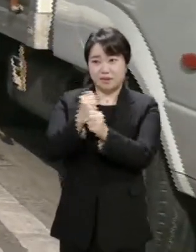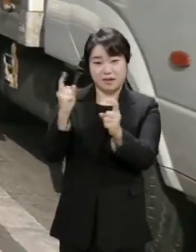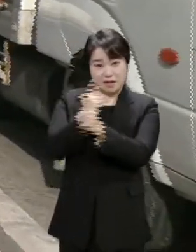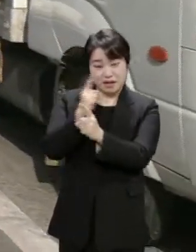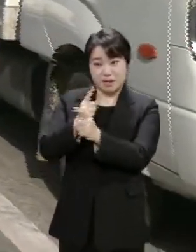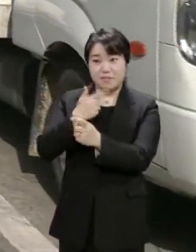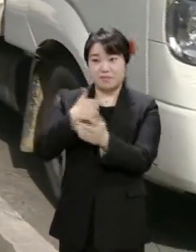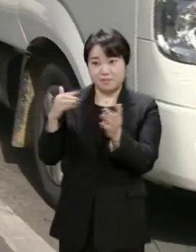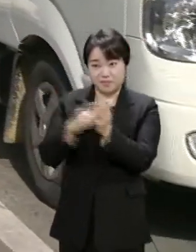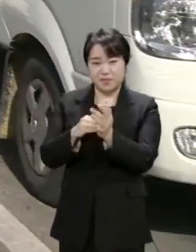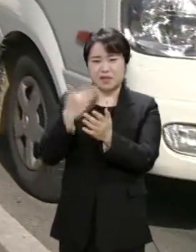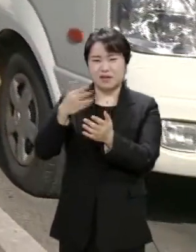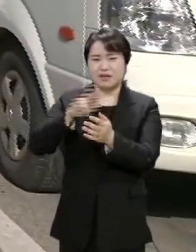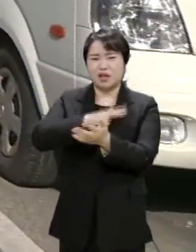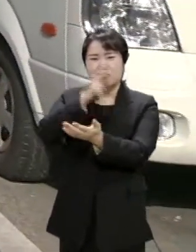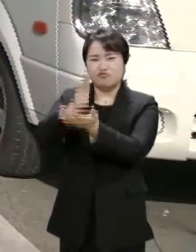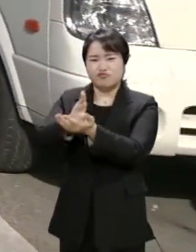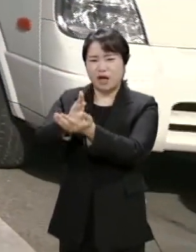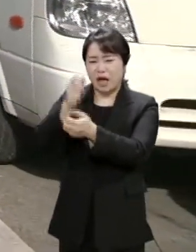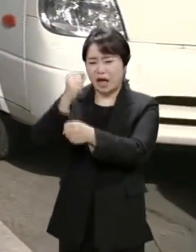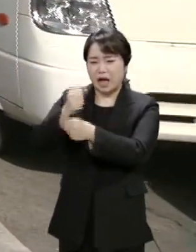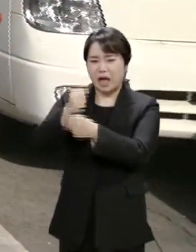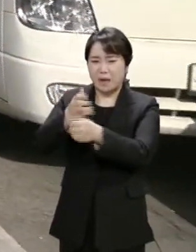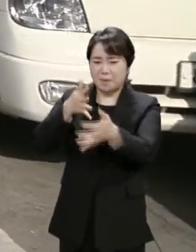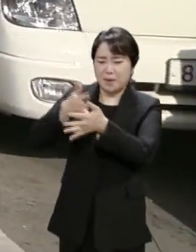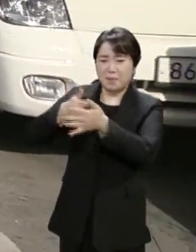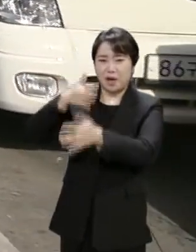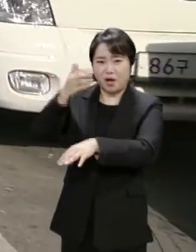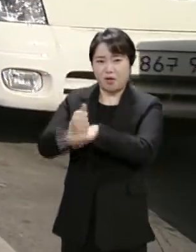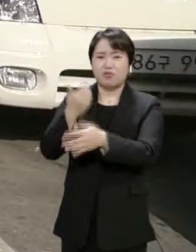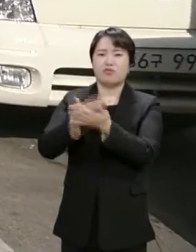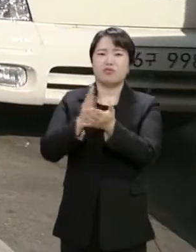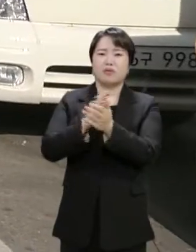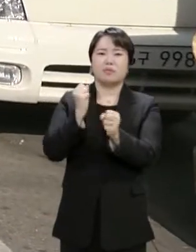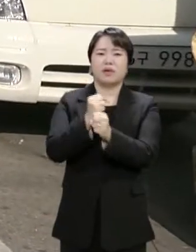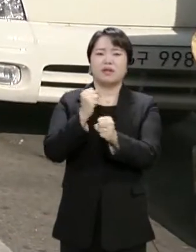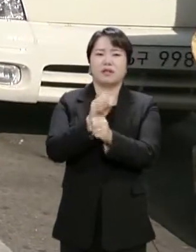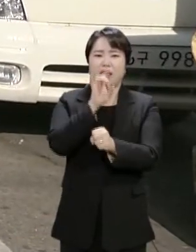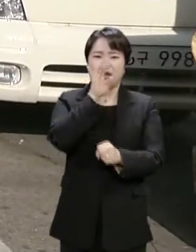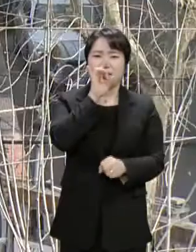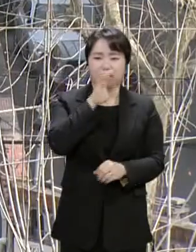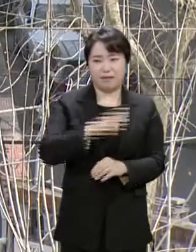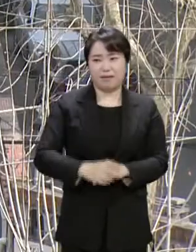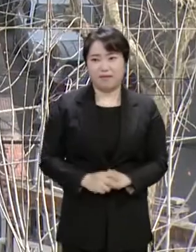운영 주체 선정의 어려움으로 정비는 이뤄지지 못했습니다.